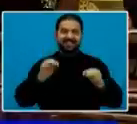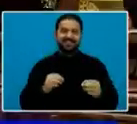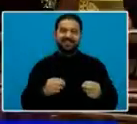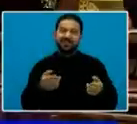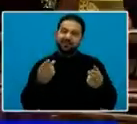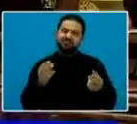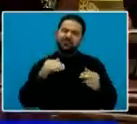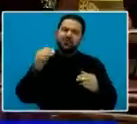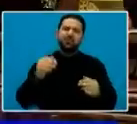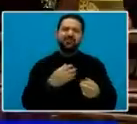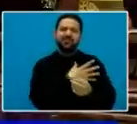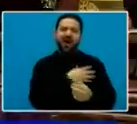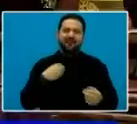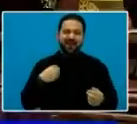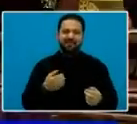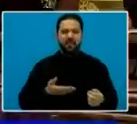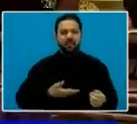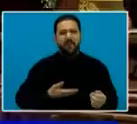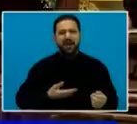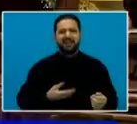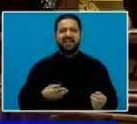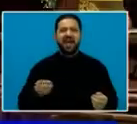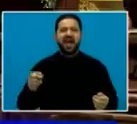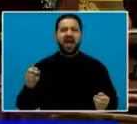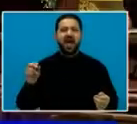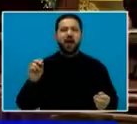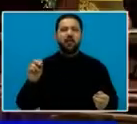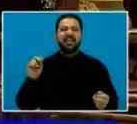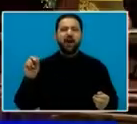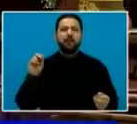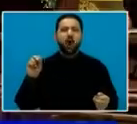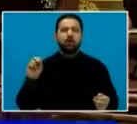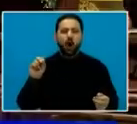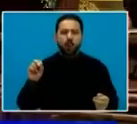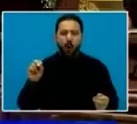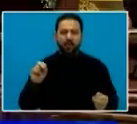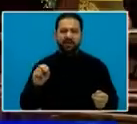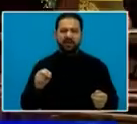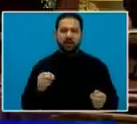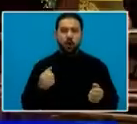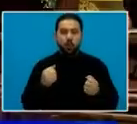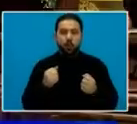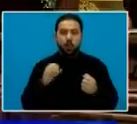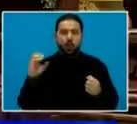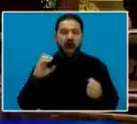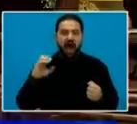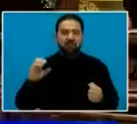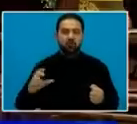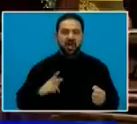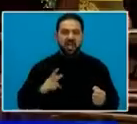părinte protopop, curajul duhovnicesc este cumva o virtute inventată? Este